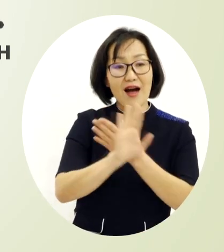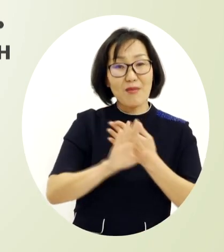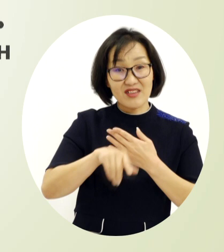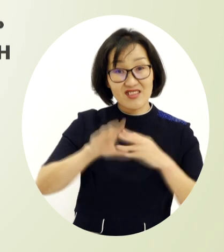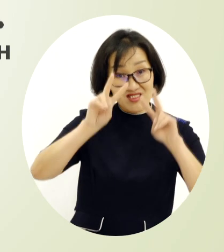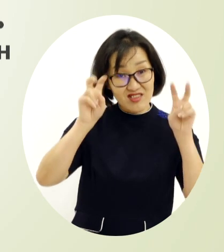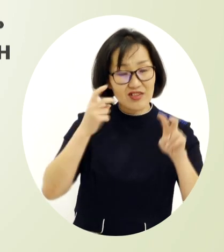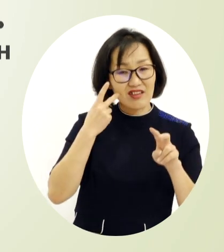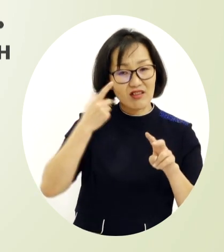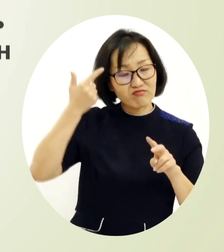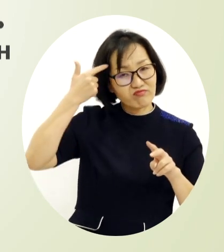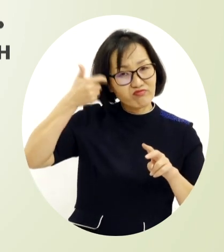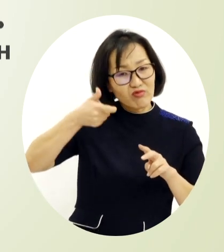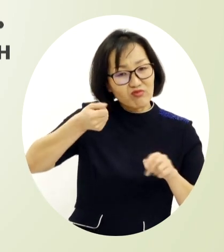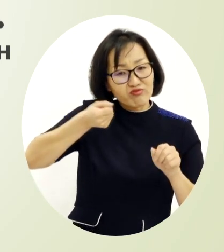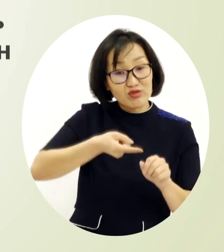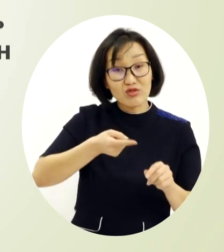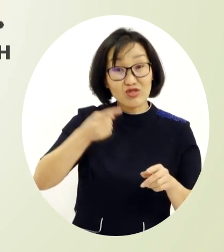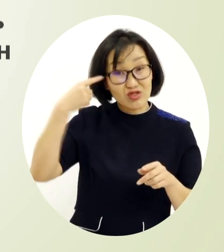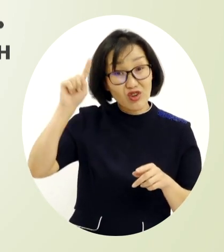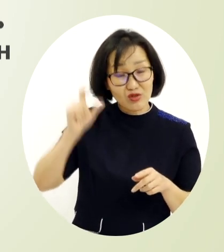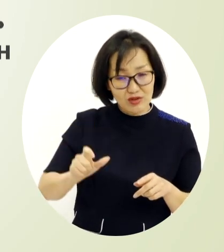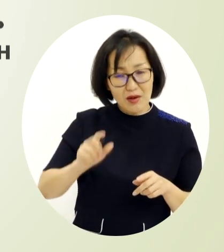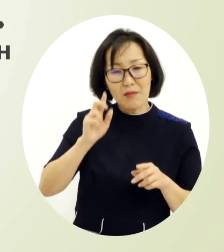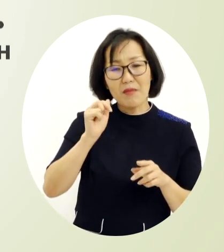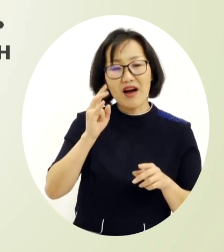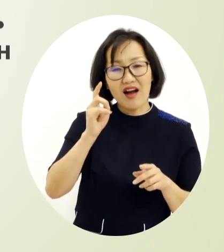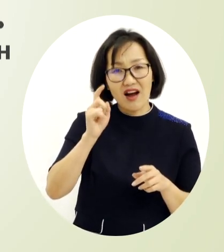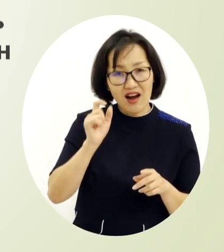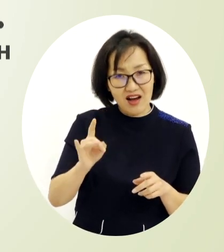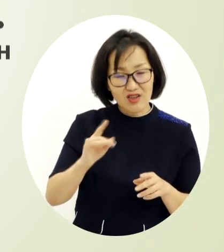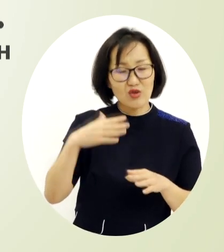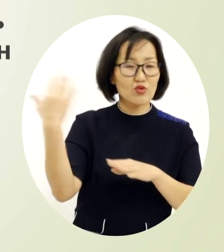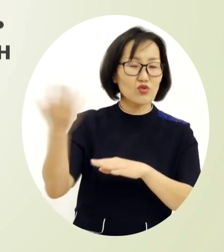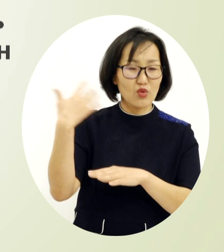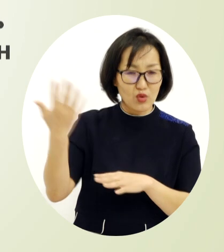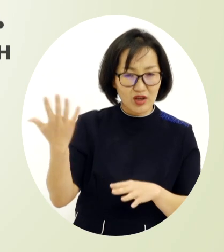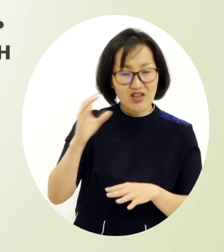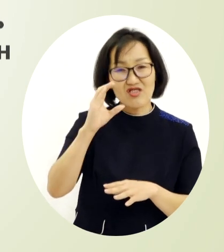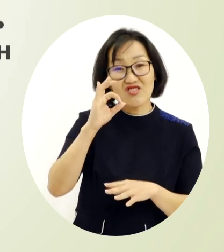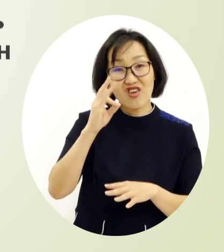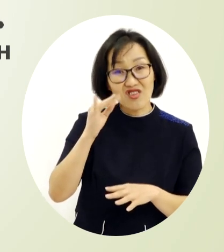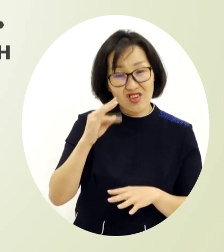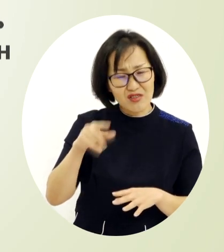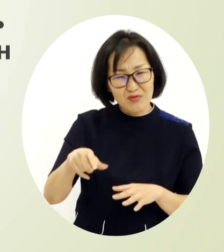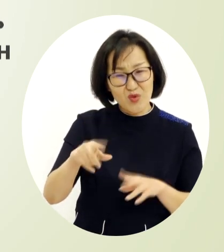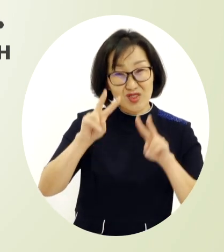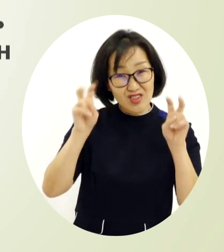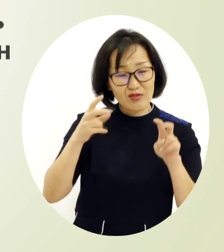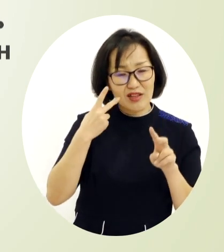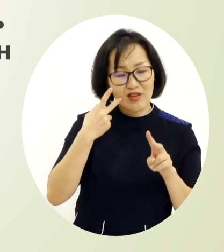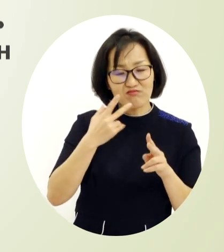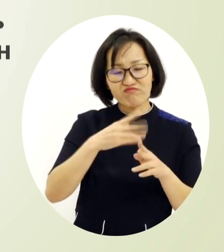сайн мэддэг банхар минь хүүхдийн тууж, шуурга, сонгон гих мэт өгүүлэлгийг үе үеийн